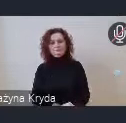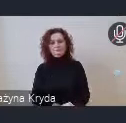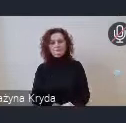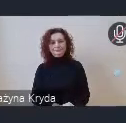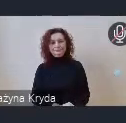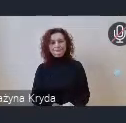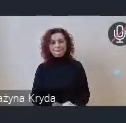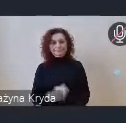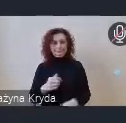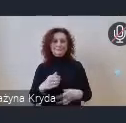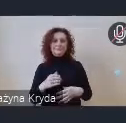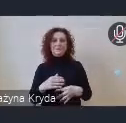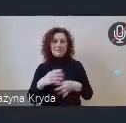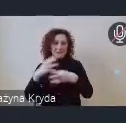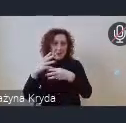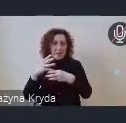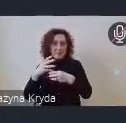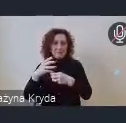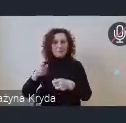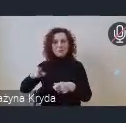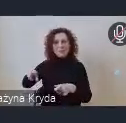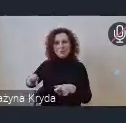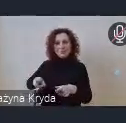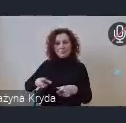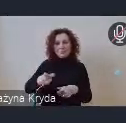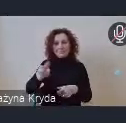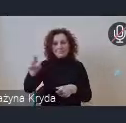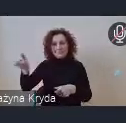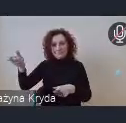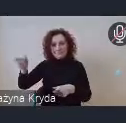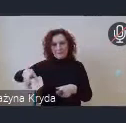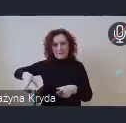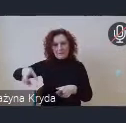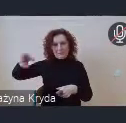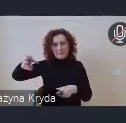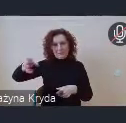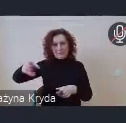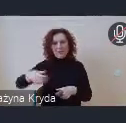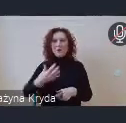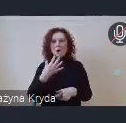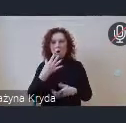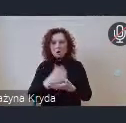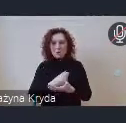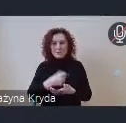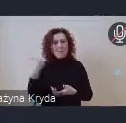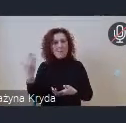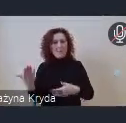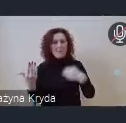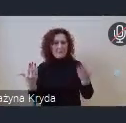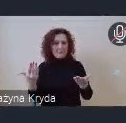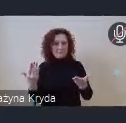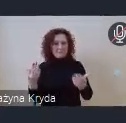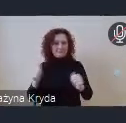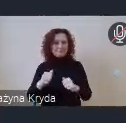poręcz która umożliwia prawo i lewostronnego korzystanie tłumacząc na polskie można iść schodami